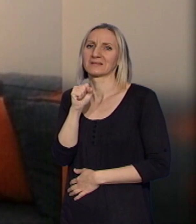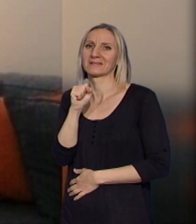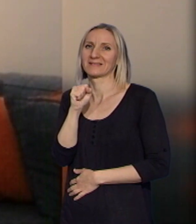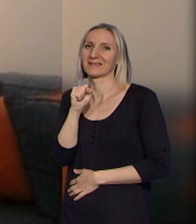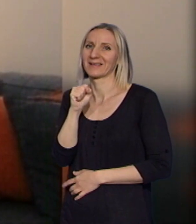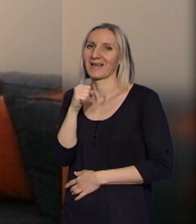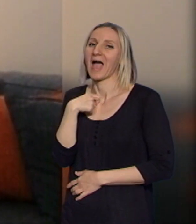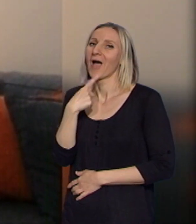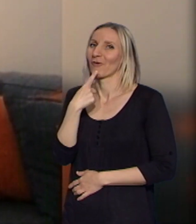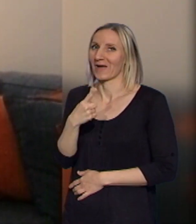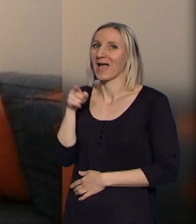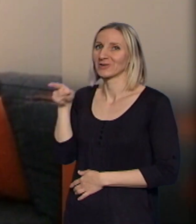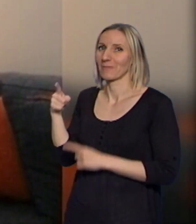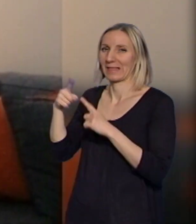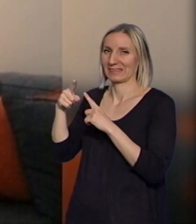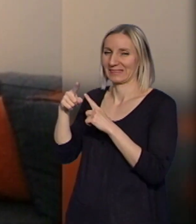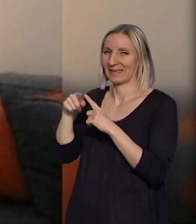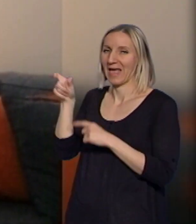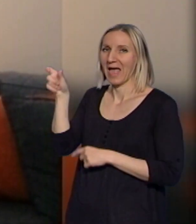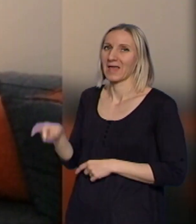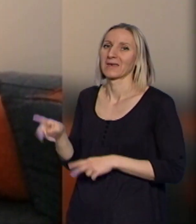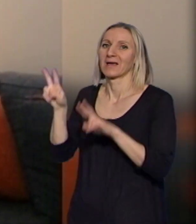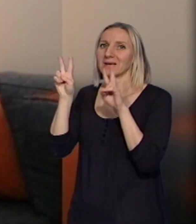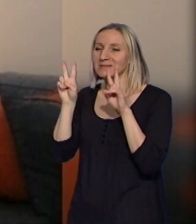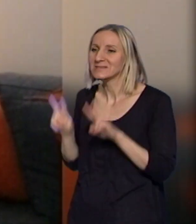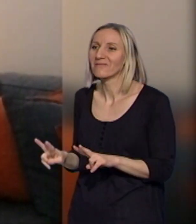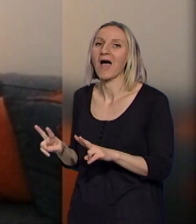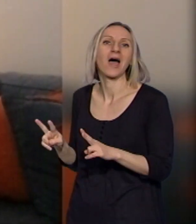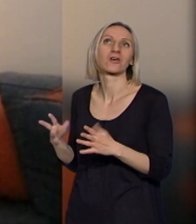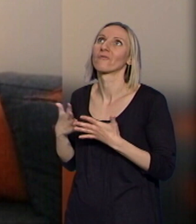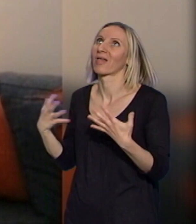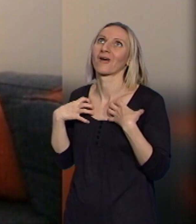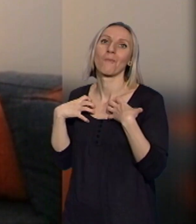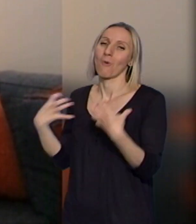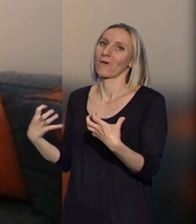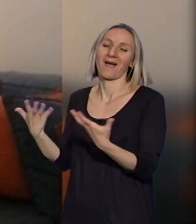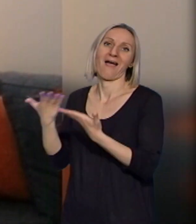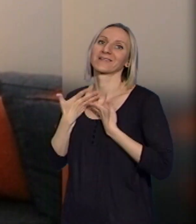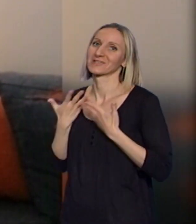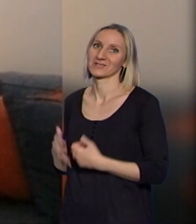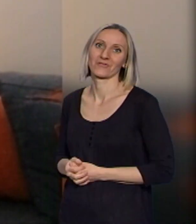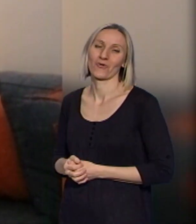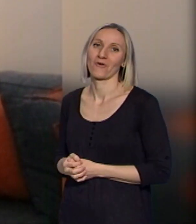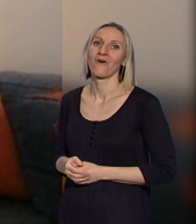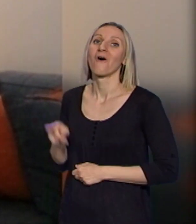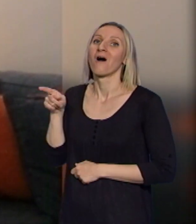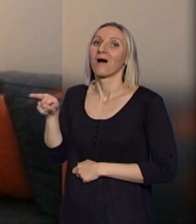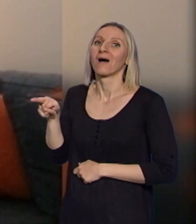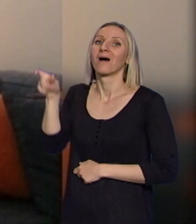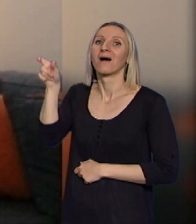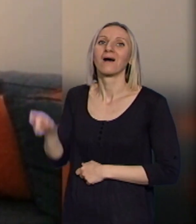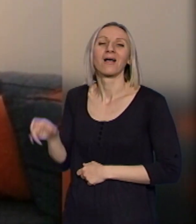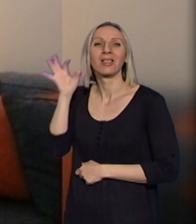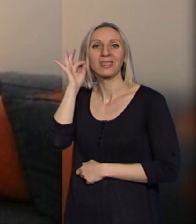Tića je prava blagodet. Tića je osoba koja